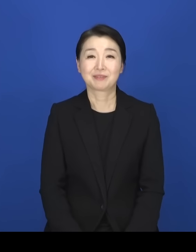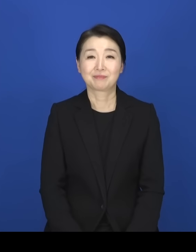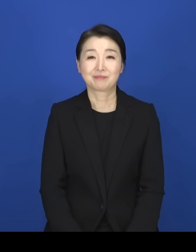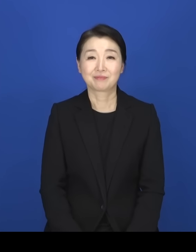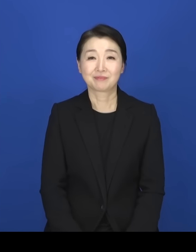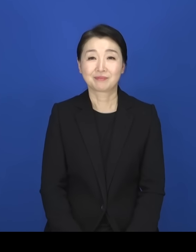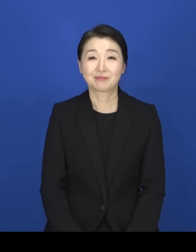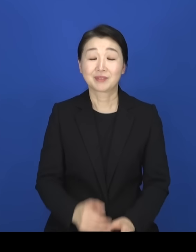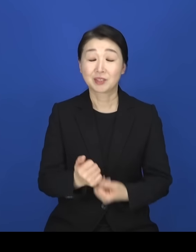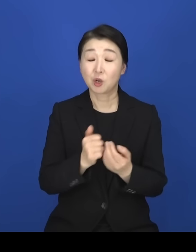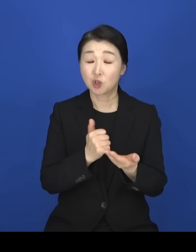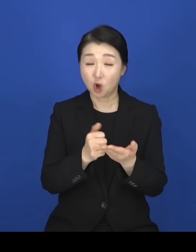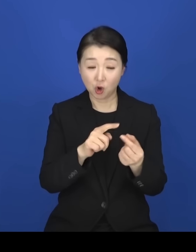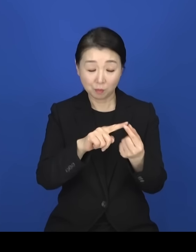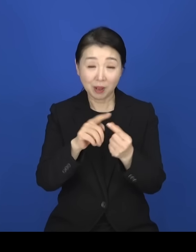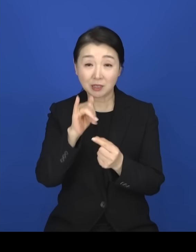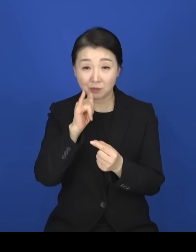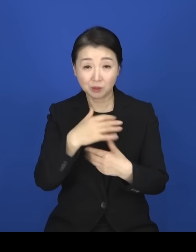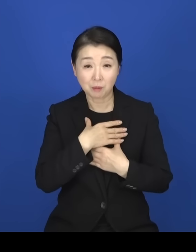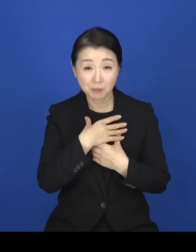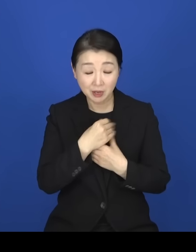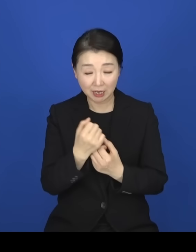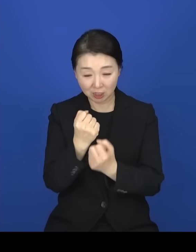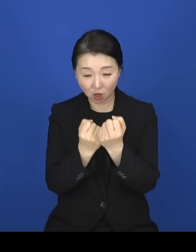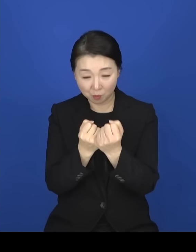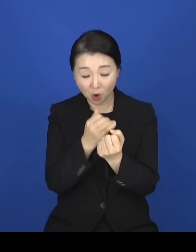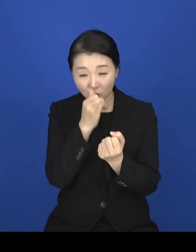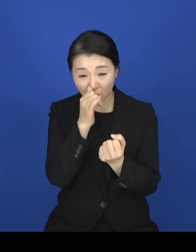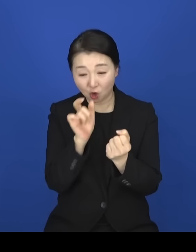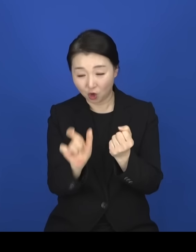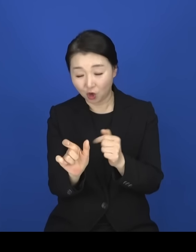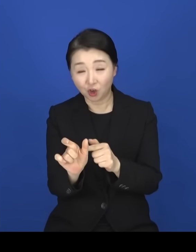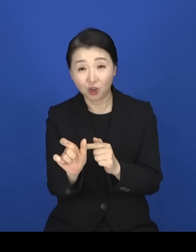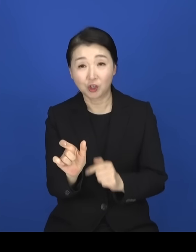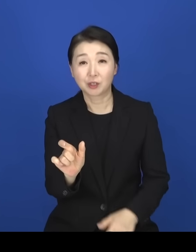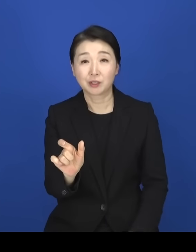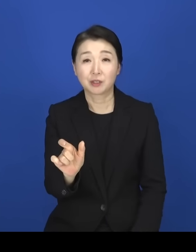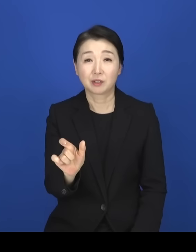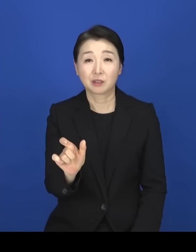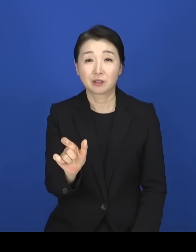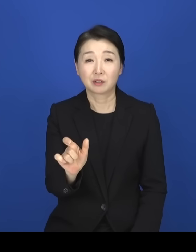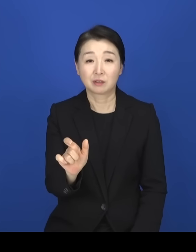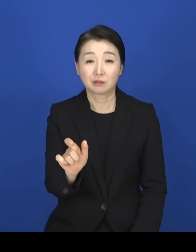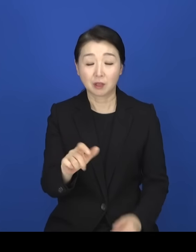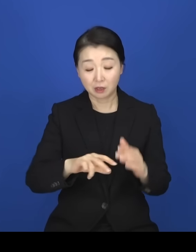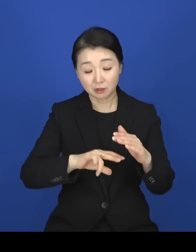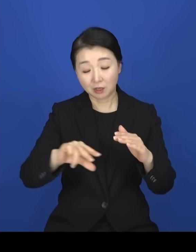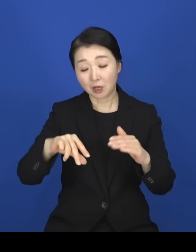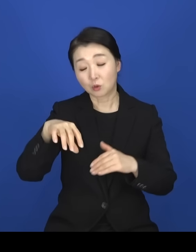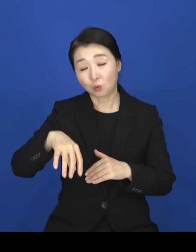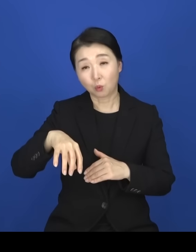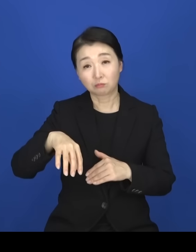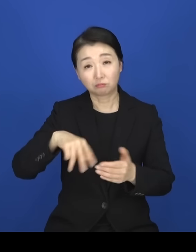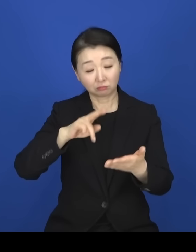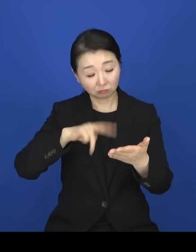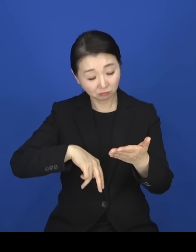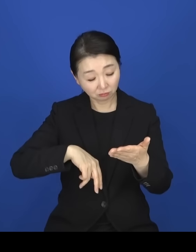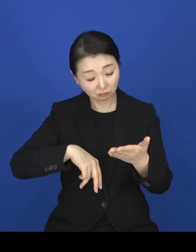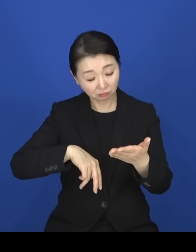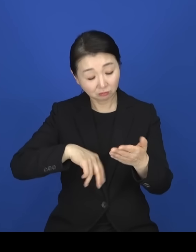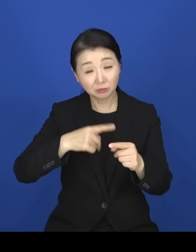성경 구절이 있고 밑에 이제 편안하게 좀 설명이 되는 게 있는데 네. 한 번은 제가 지하철에서 예. 그걸 읽다가